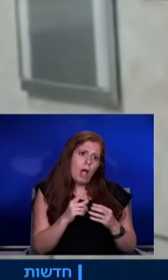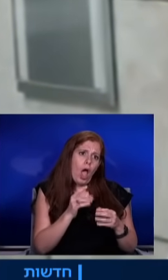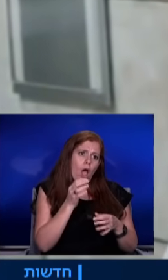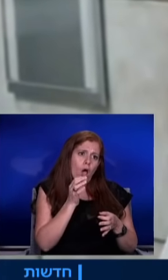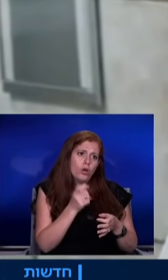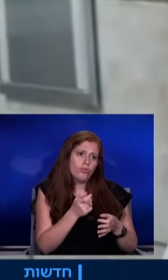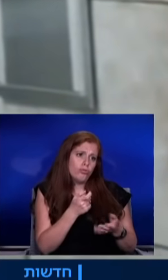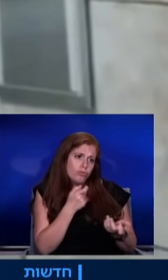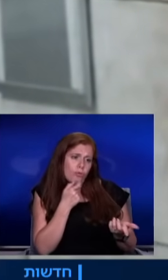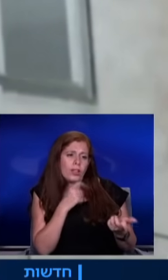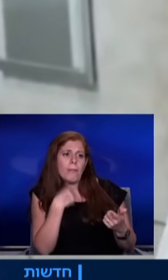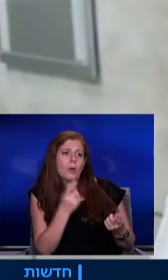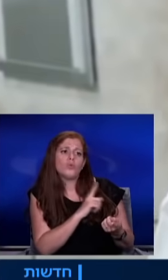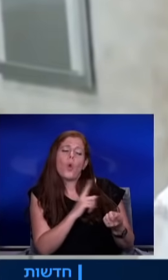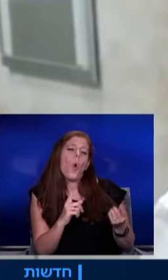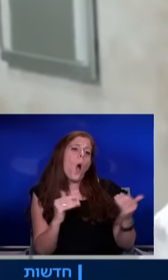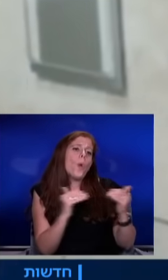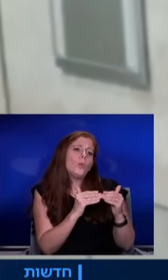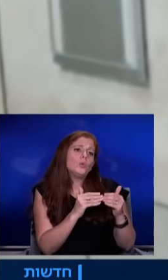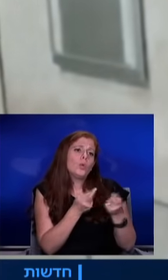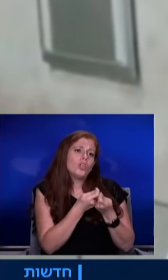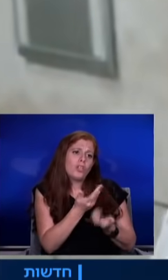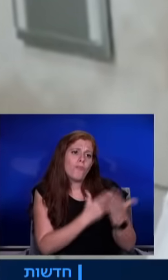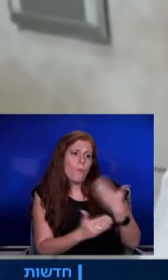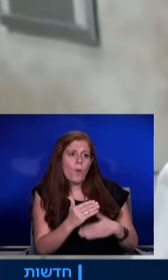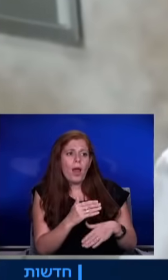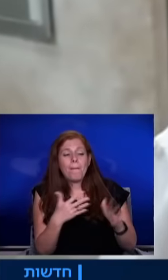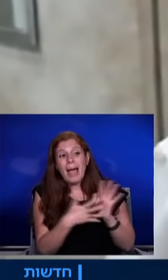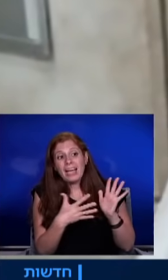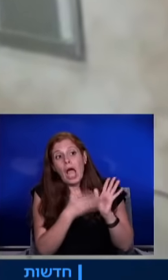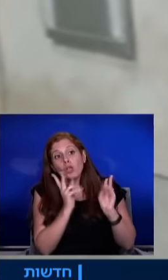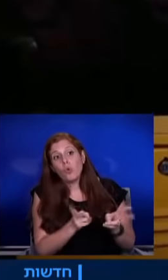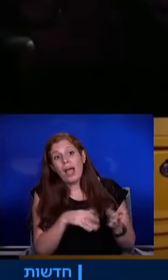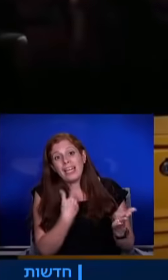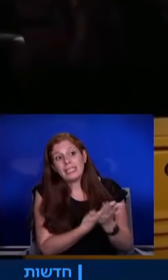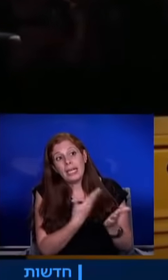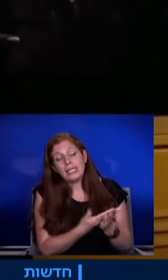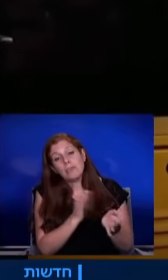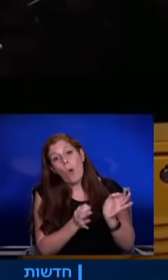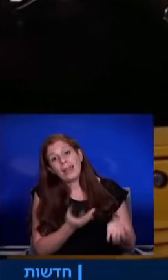ראוי שישתף פעולה בחקירה עד אשר יוכל להתייעץ עם עורך דין.